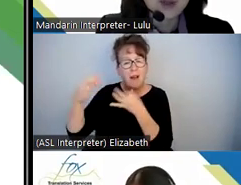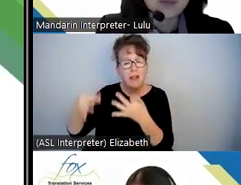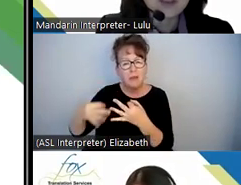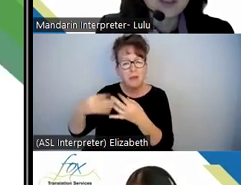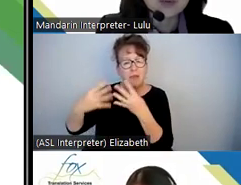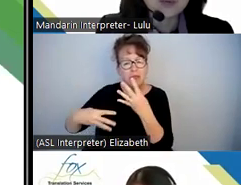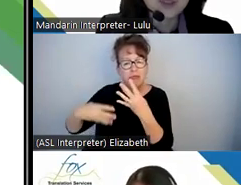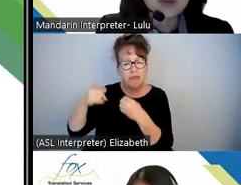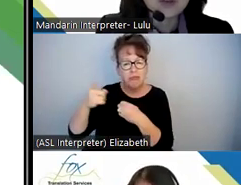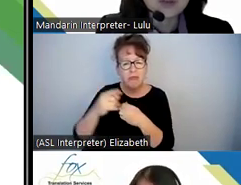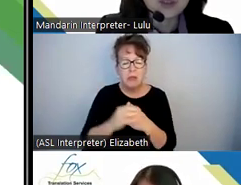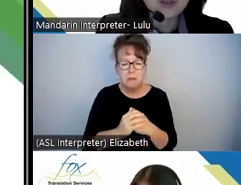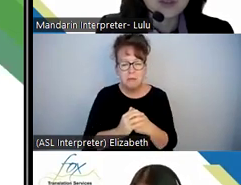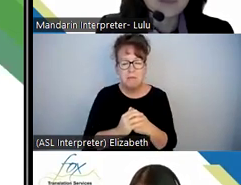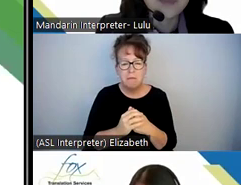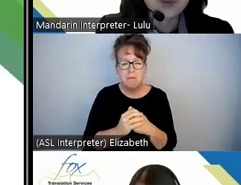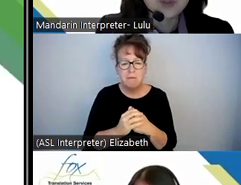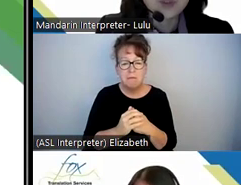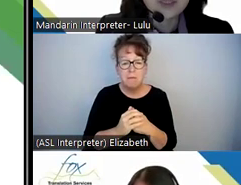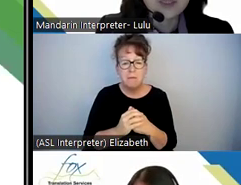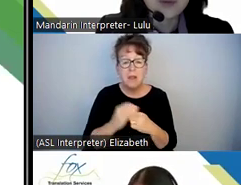và anh chị có thể